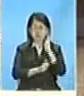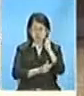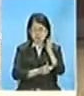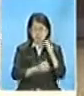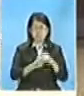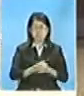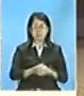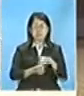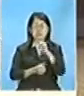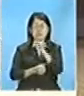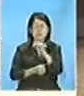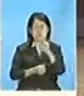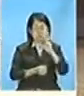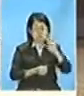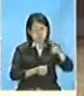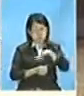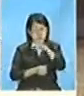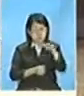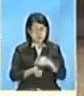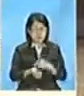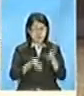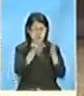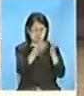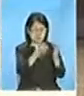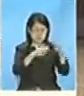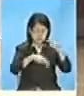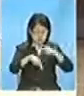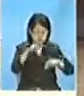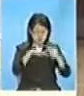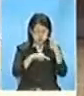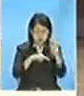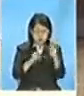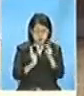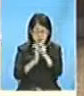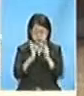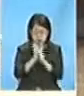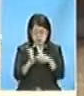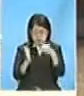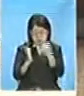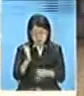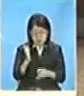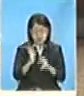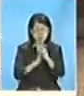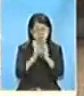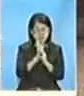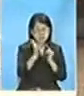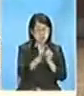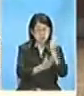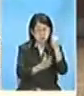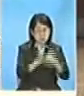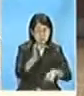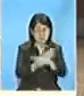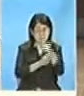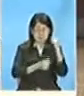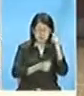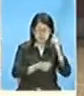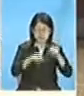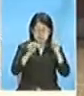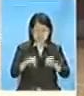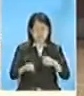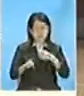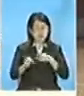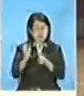าชิกในการทำหน้าที่ตรวจสอบการกรองกฎหมายและตัดสินใจว่าสมควรที่จะแปรยติร่างกฎหมายดังกล่าวหรือไ